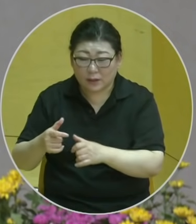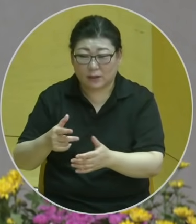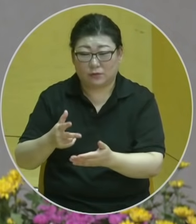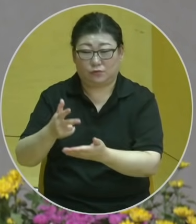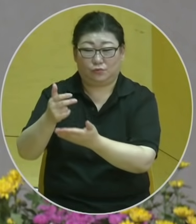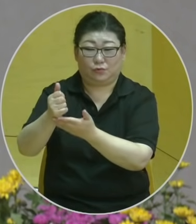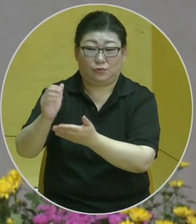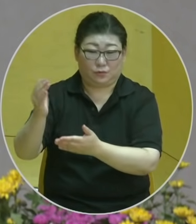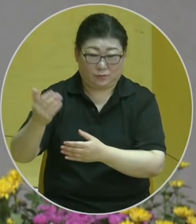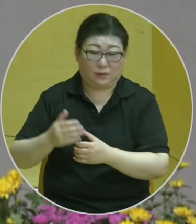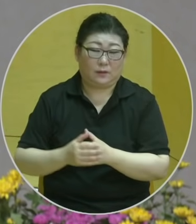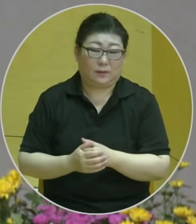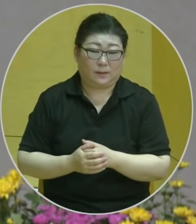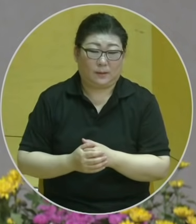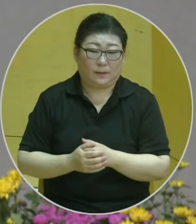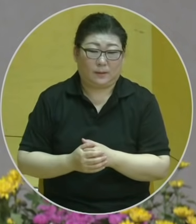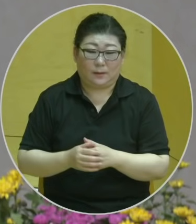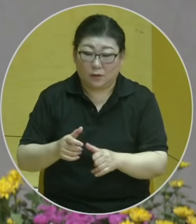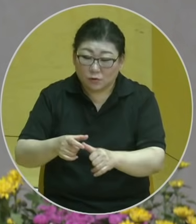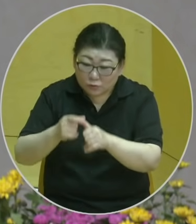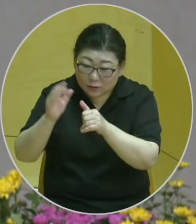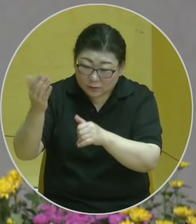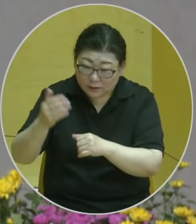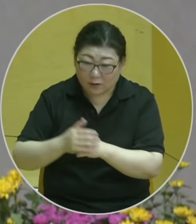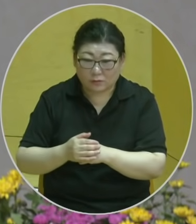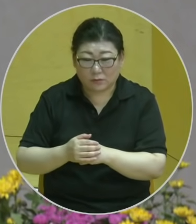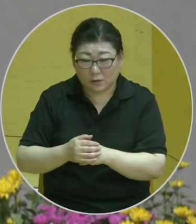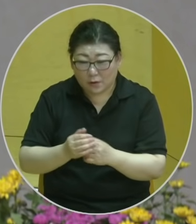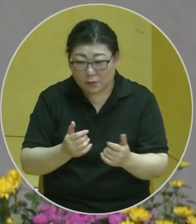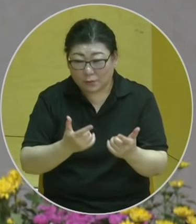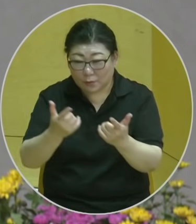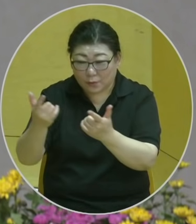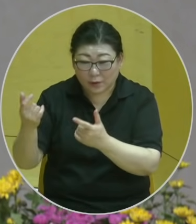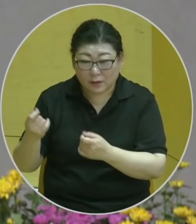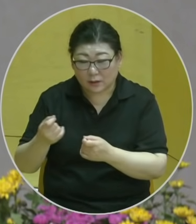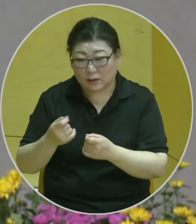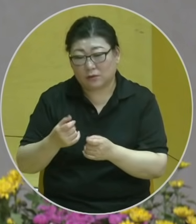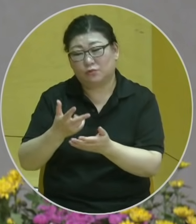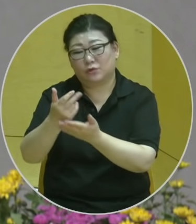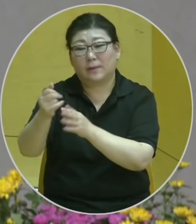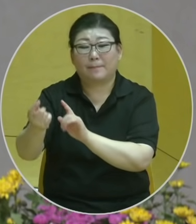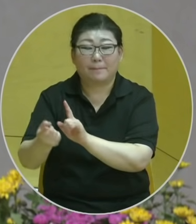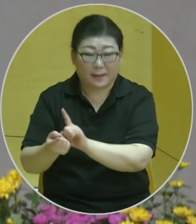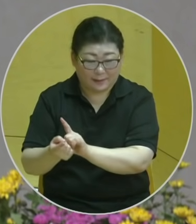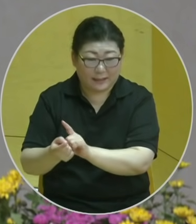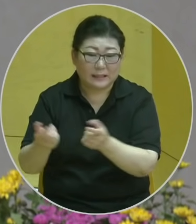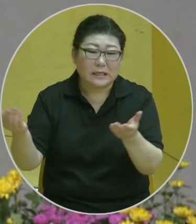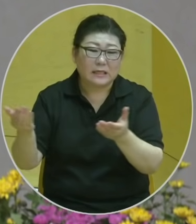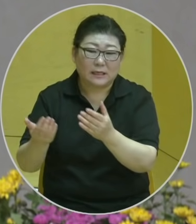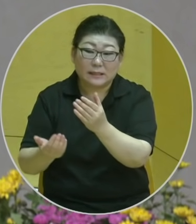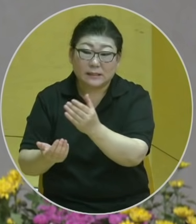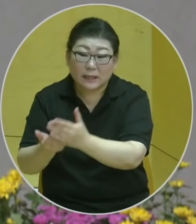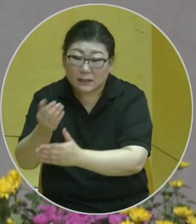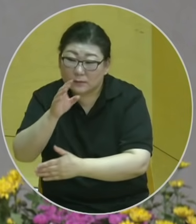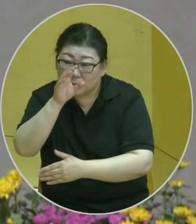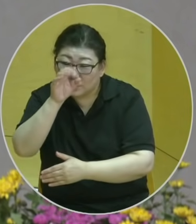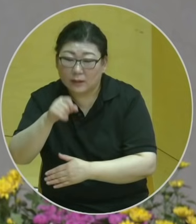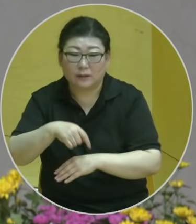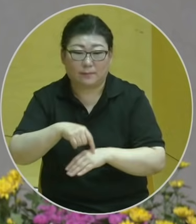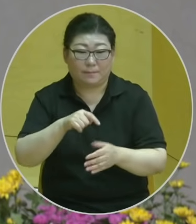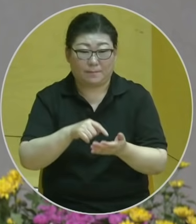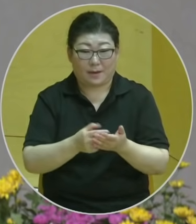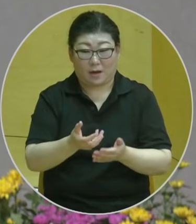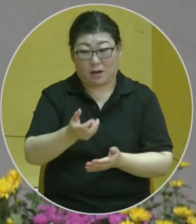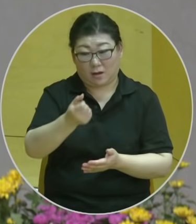되시고 저들에게도 동일한 그 주님을 만나는 놀라운 기쁨의 역사가 저들 속에도 있었으면 좋겠다는 그런 마음으로